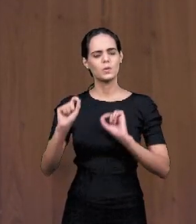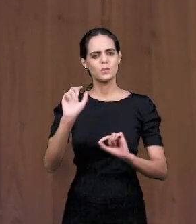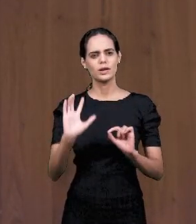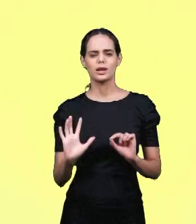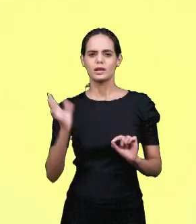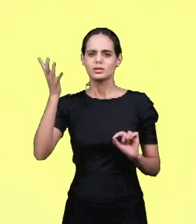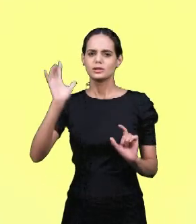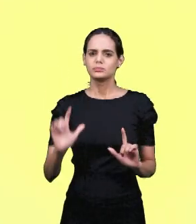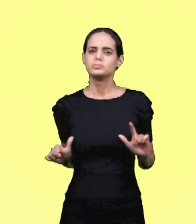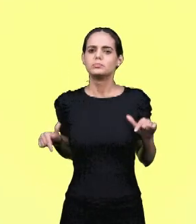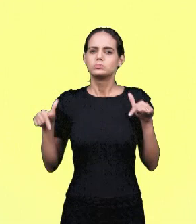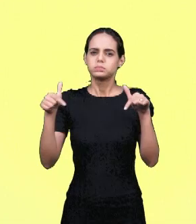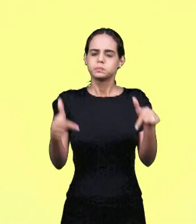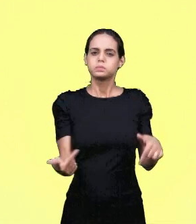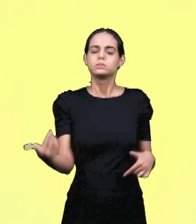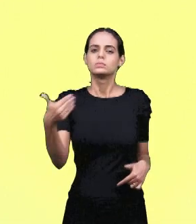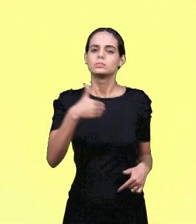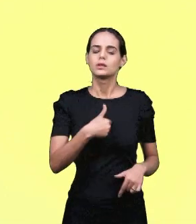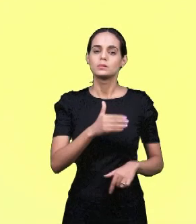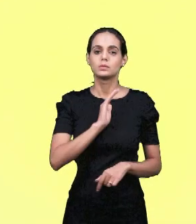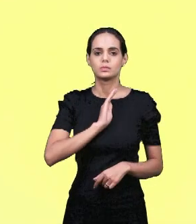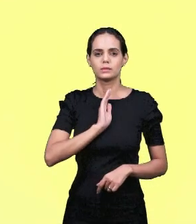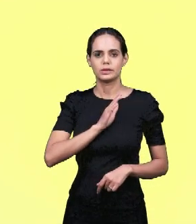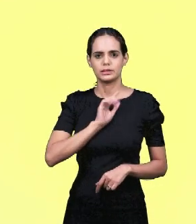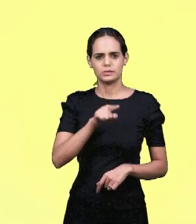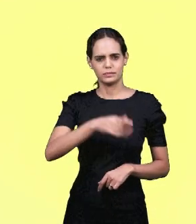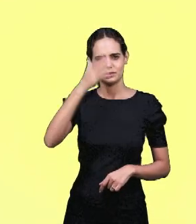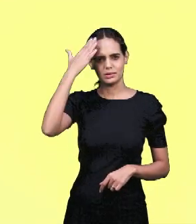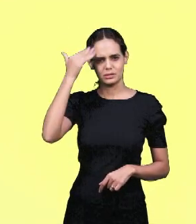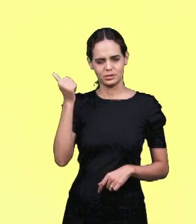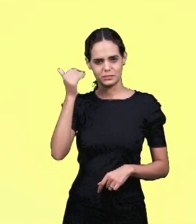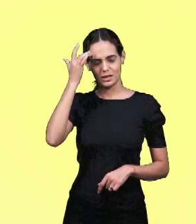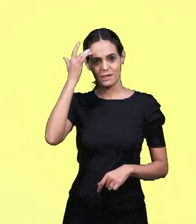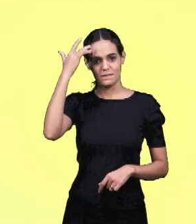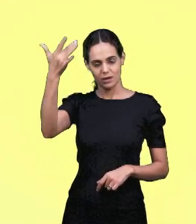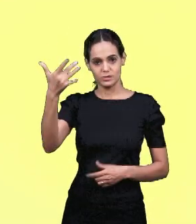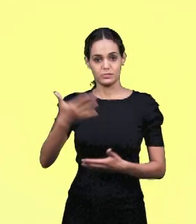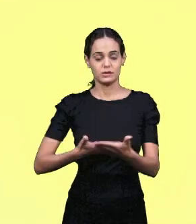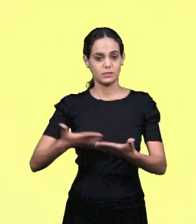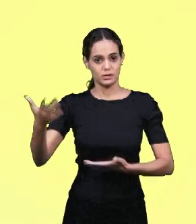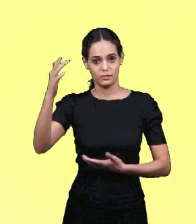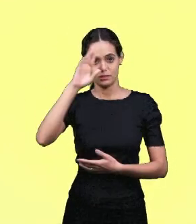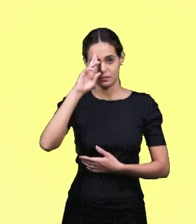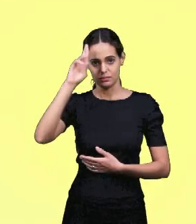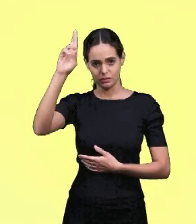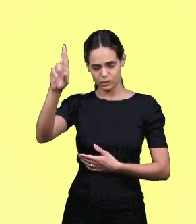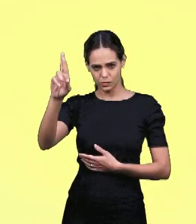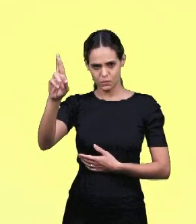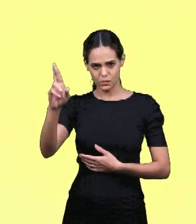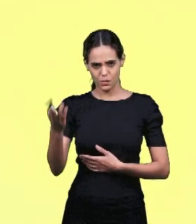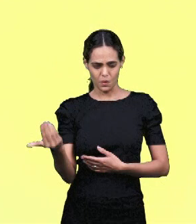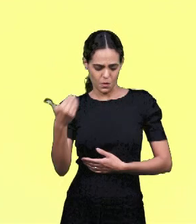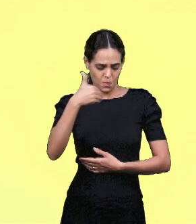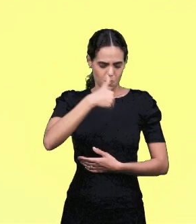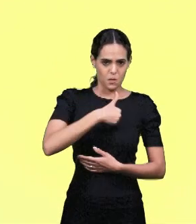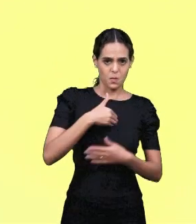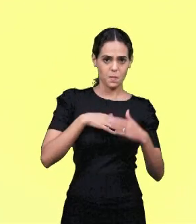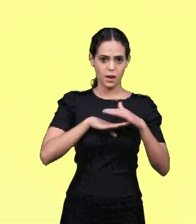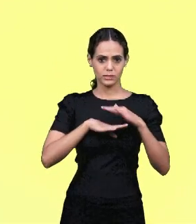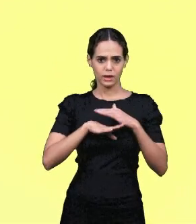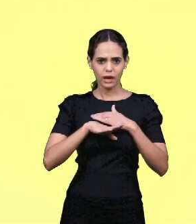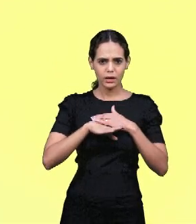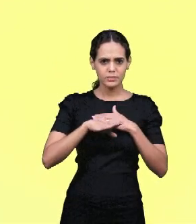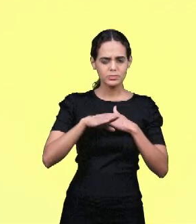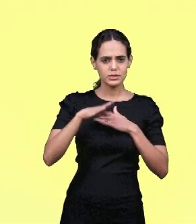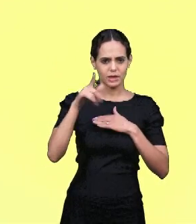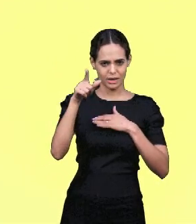cette bénédiction dans notre cœur? Vous pensez qu'il est facile de servir le Seigneur? Il est facile de préserver cette bénédiction?